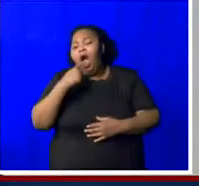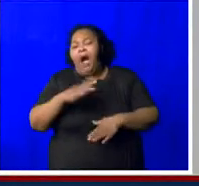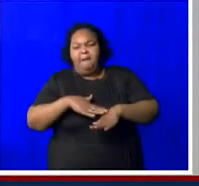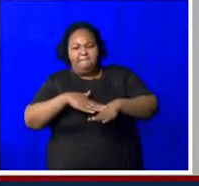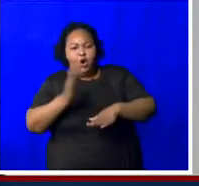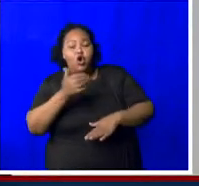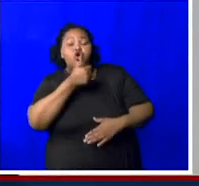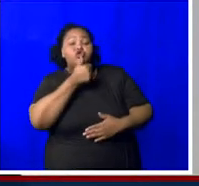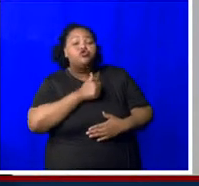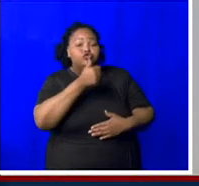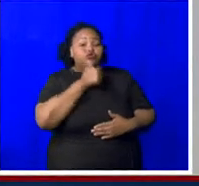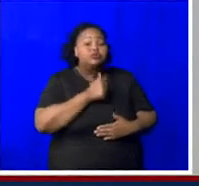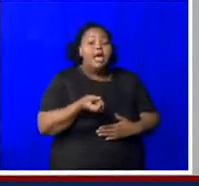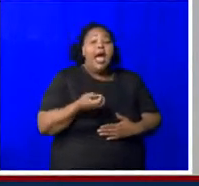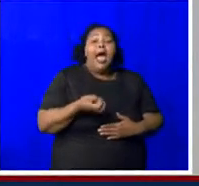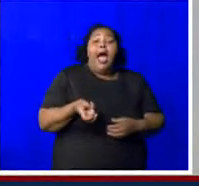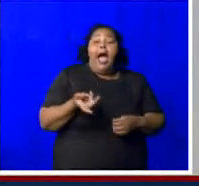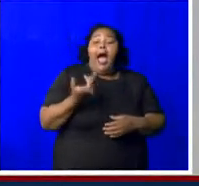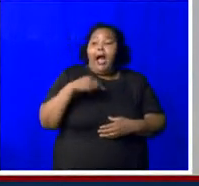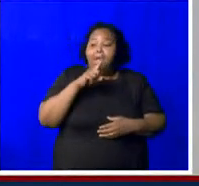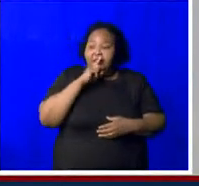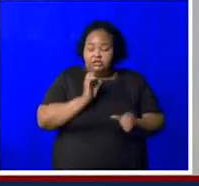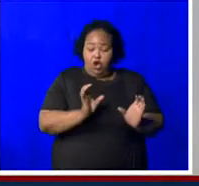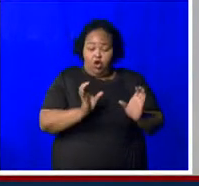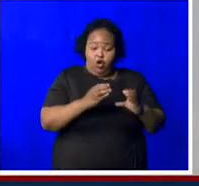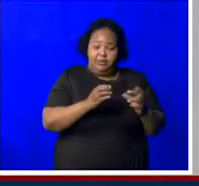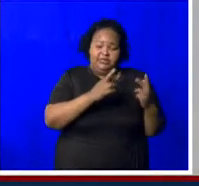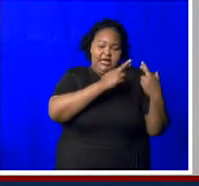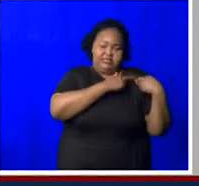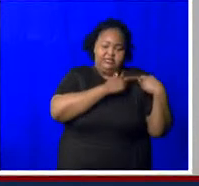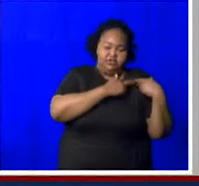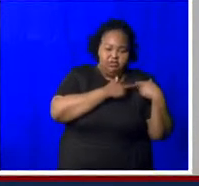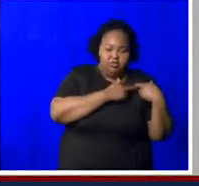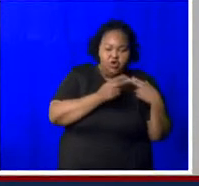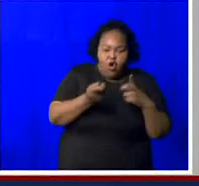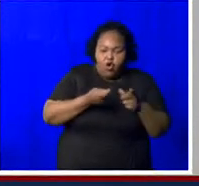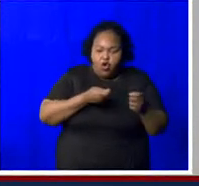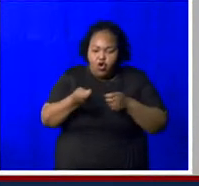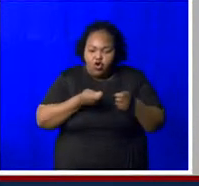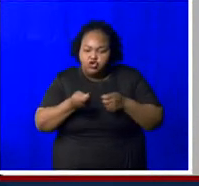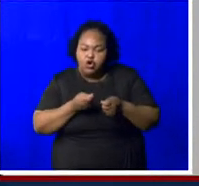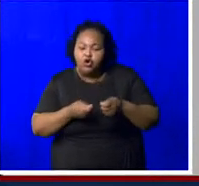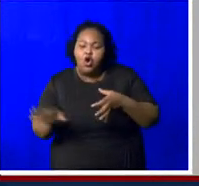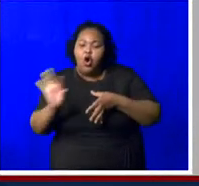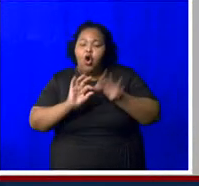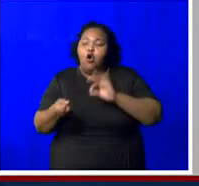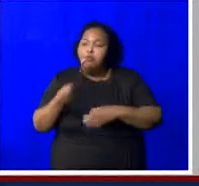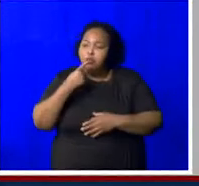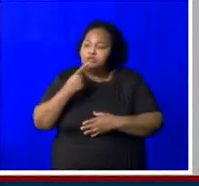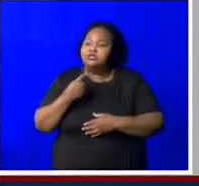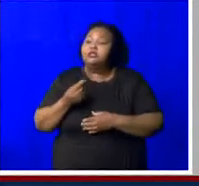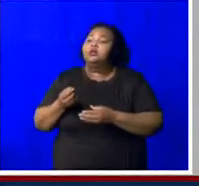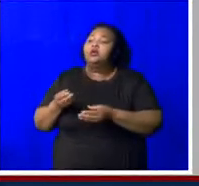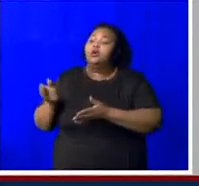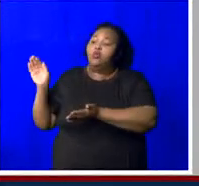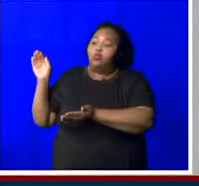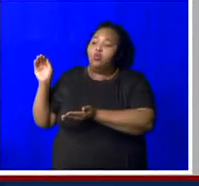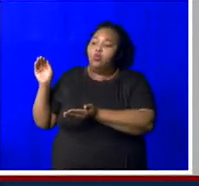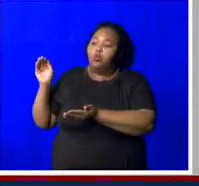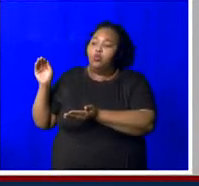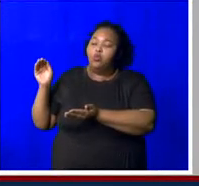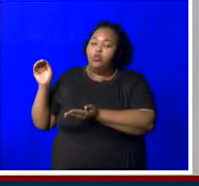lethu leli lawula kungena nokuphuma kwemithi nekusetshenziswa kwawo lokuphephile le regulatory